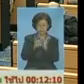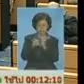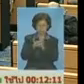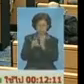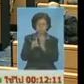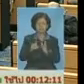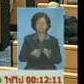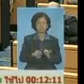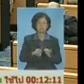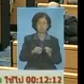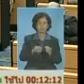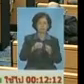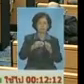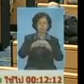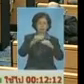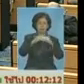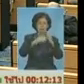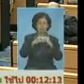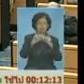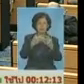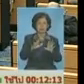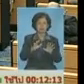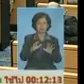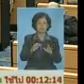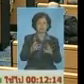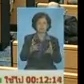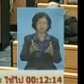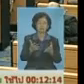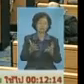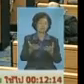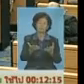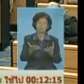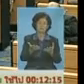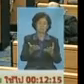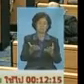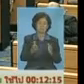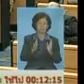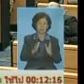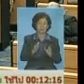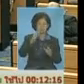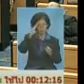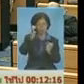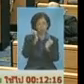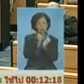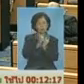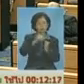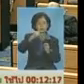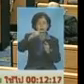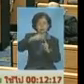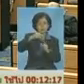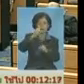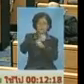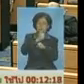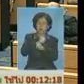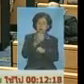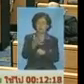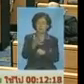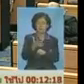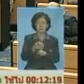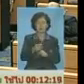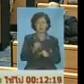าการก่อสร้างมาแล้วเสร็จตามสัญญาเนี่ยทำให้เจ้าหน้าที่ตำรวจทั่วประเทศได้รับความเดือดร้อนเพราะไม่มีสถานที่ทำงานนี่คือประเด็น